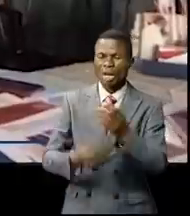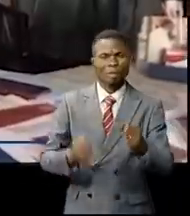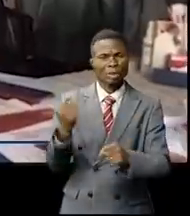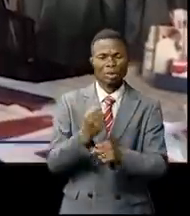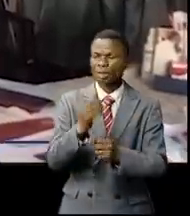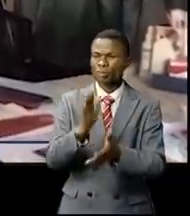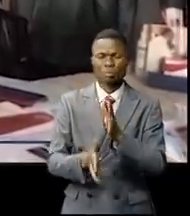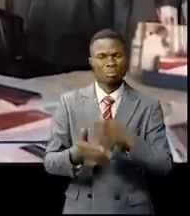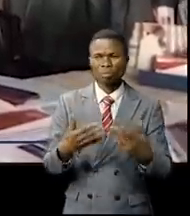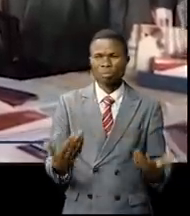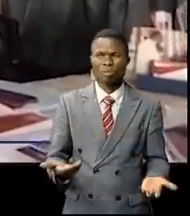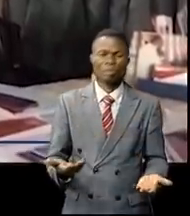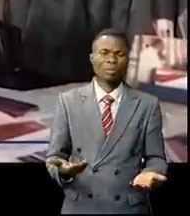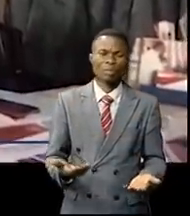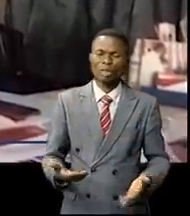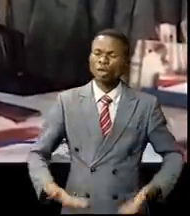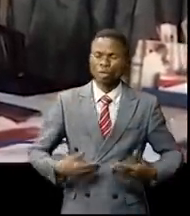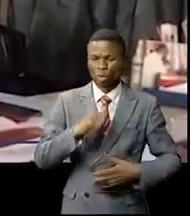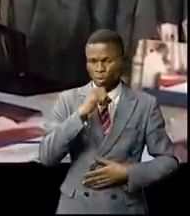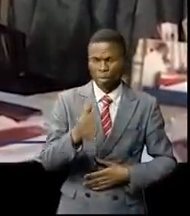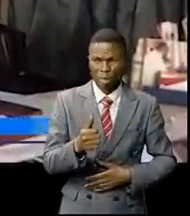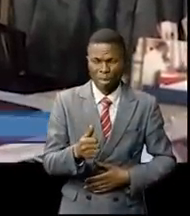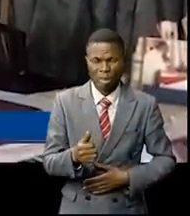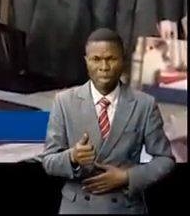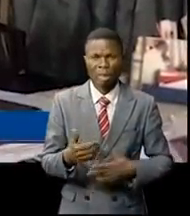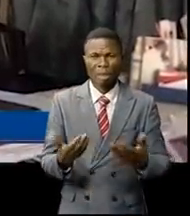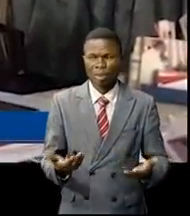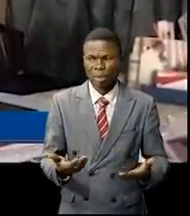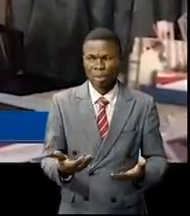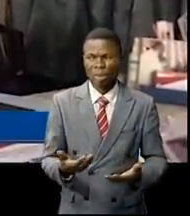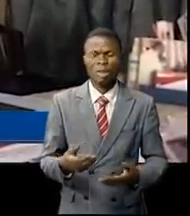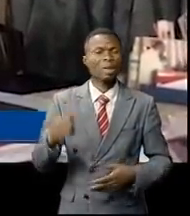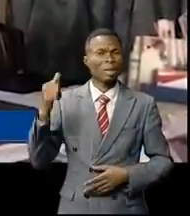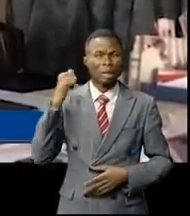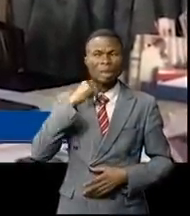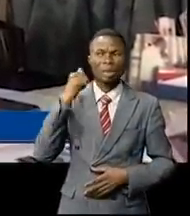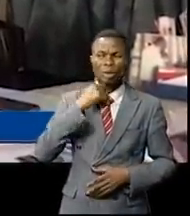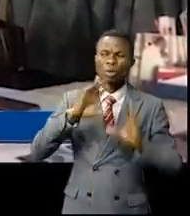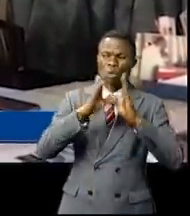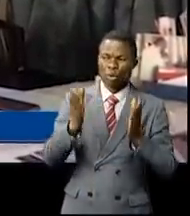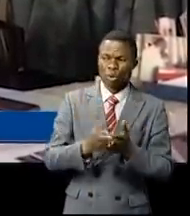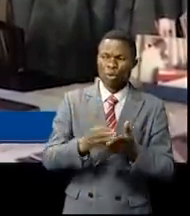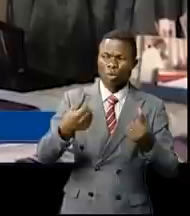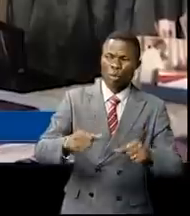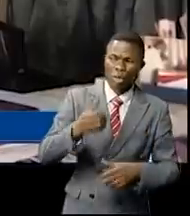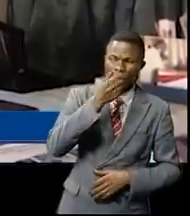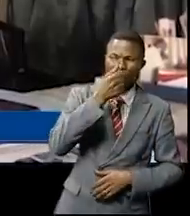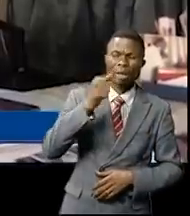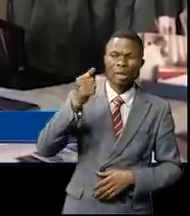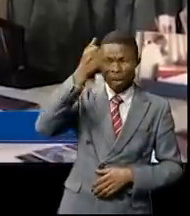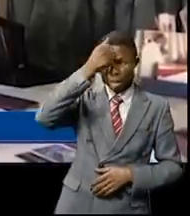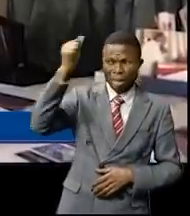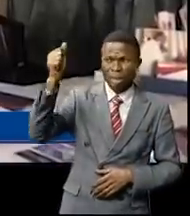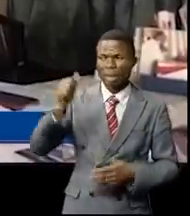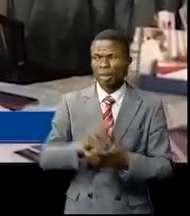n'oubliez pas de locaux 24 mois à part les salles pour le personnel soit treize autres on essaie